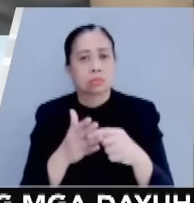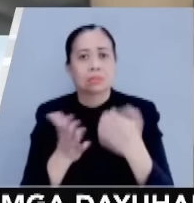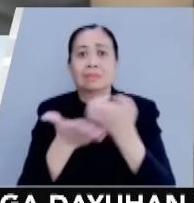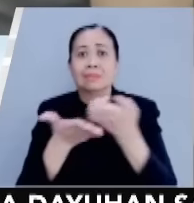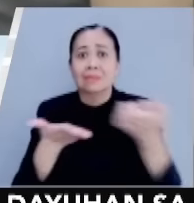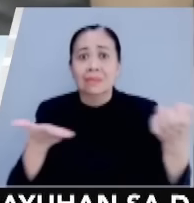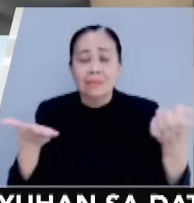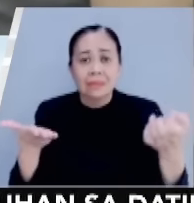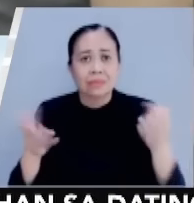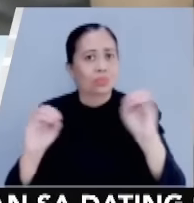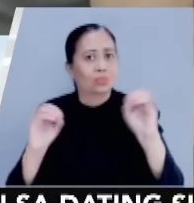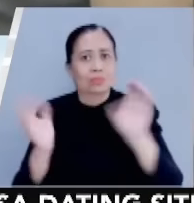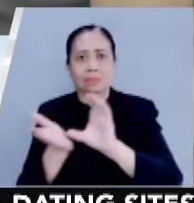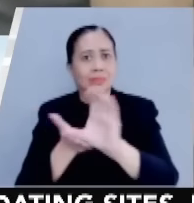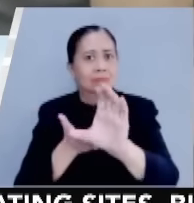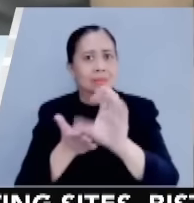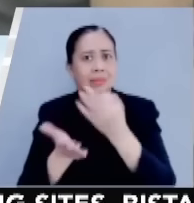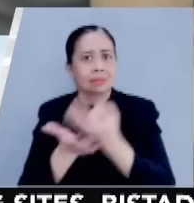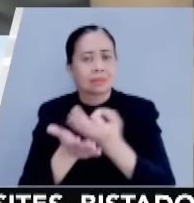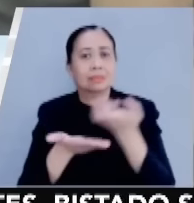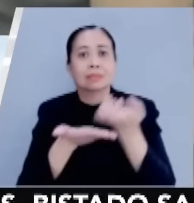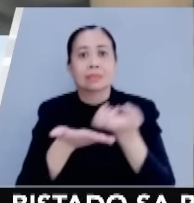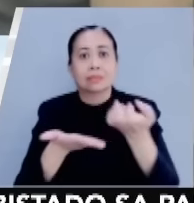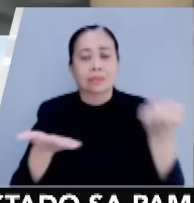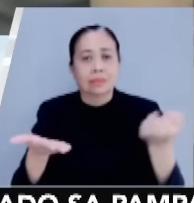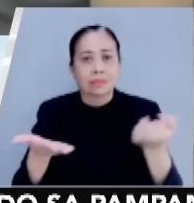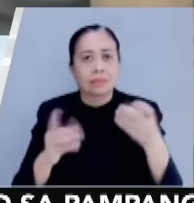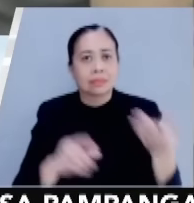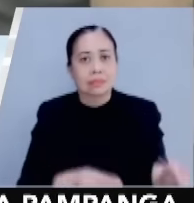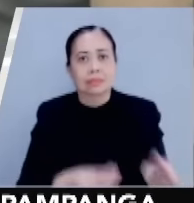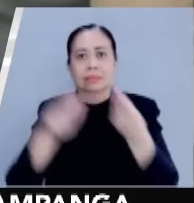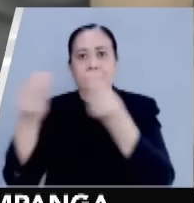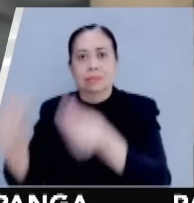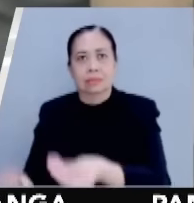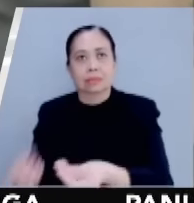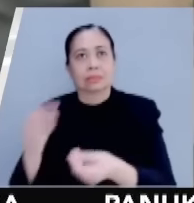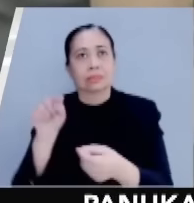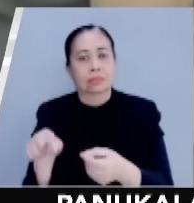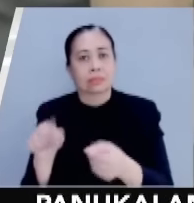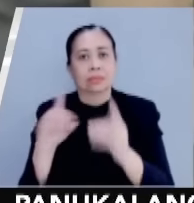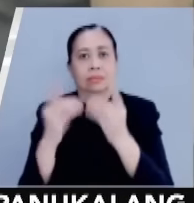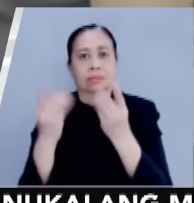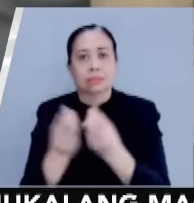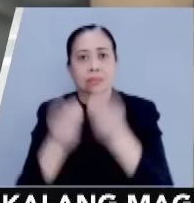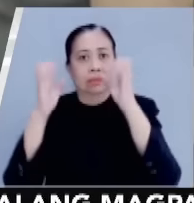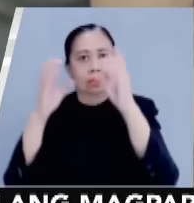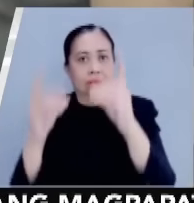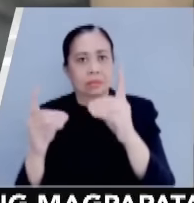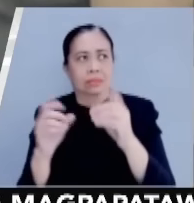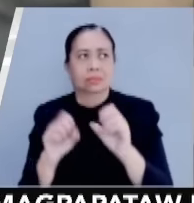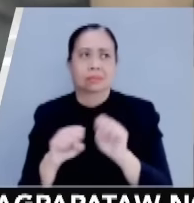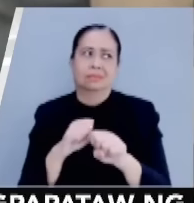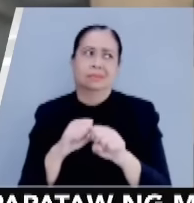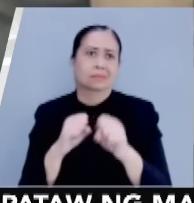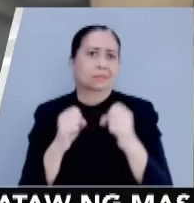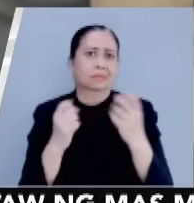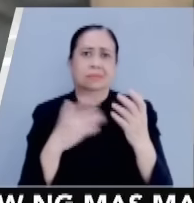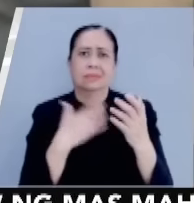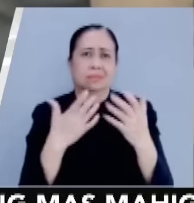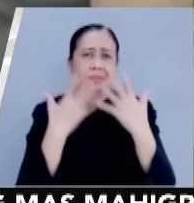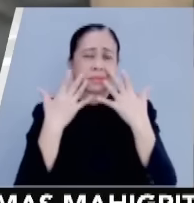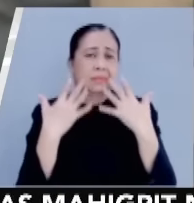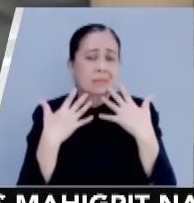Walang cash po doon. Equipment siya na ito-turn over sa DepEd. So I feel very sad that